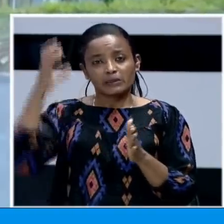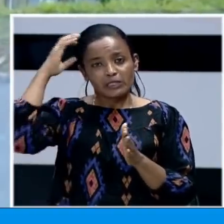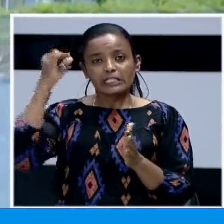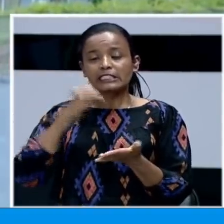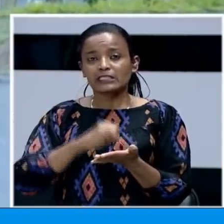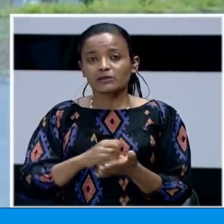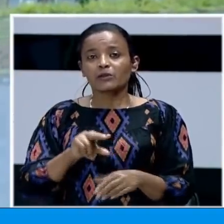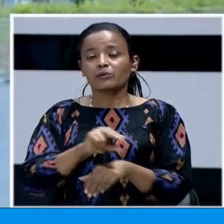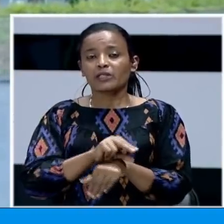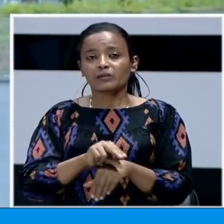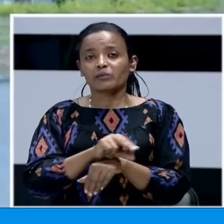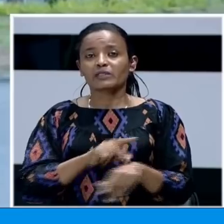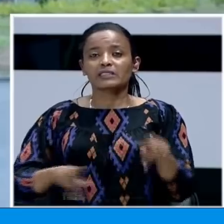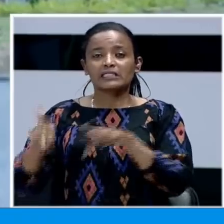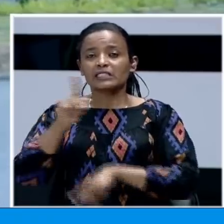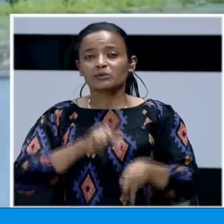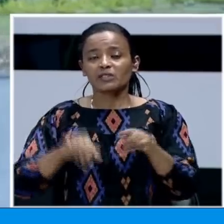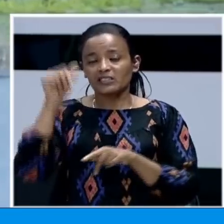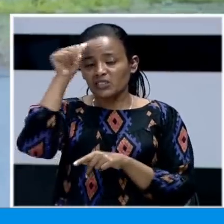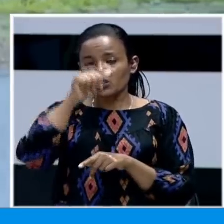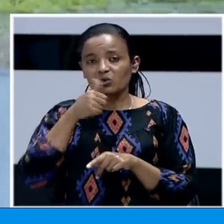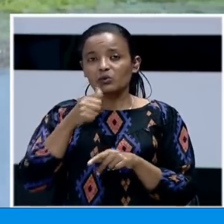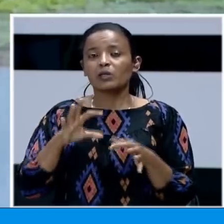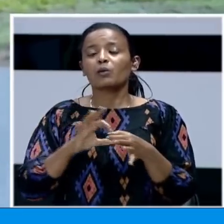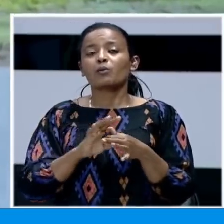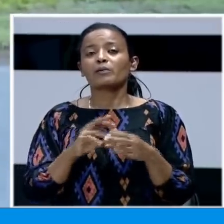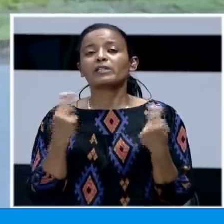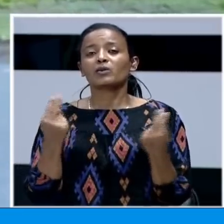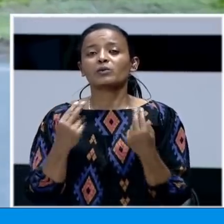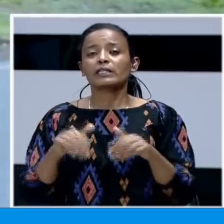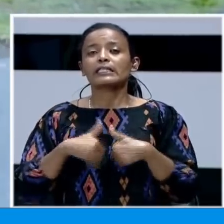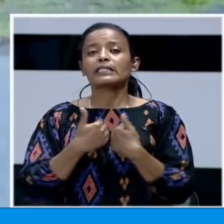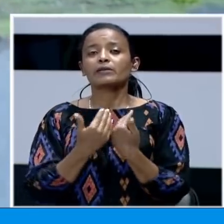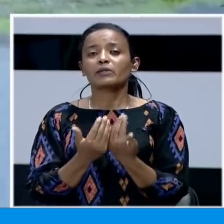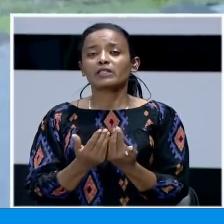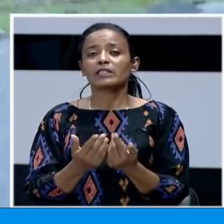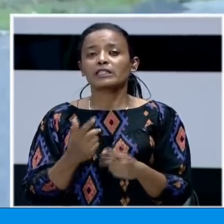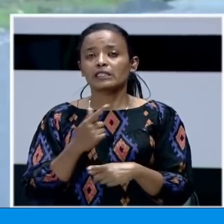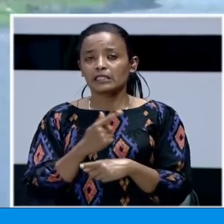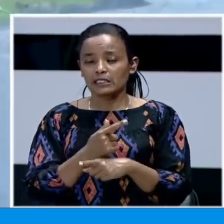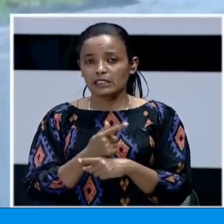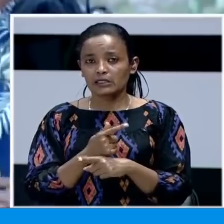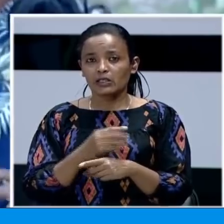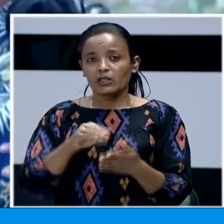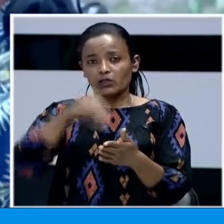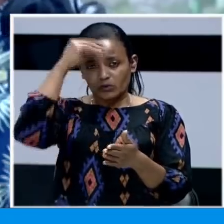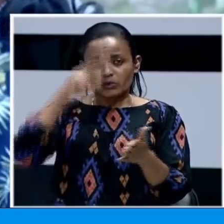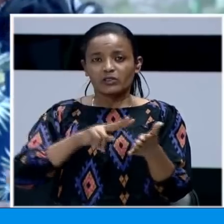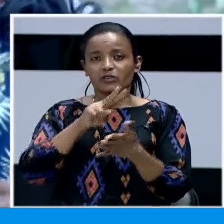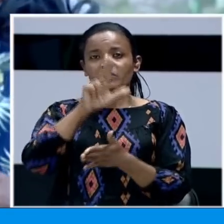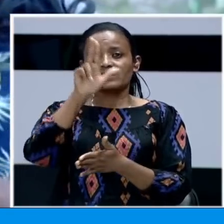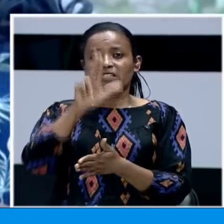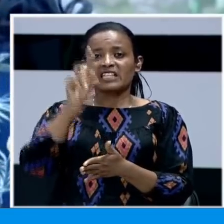ምፅዳቅ ብሄርን ብሄረሰባትን ህዝብታትን ኢትዮጵያ ማሕበራዊ ረብሖኦም ከመይ የረጋግፁ ኣለው ዝብል ምሁራት ዩኒቨርስቲ